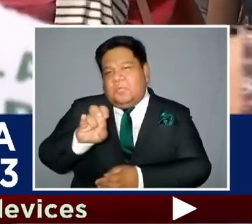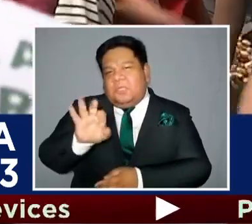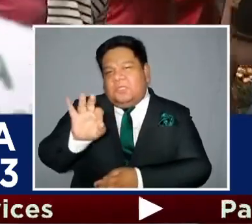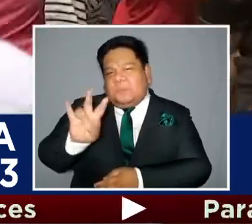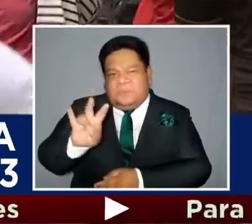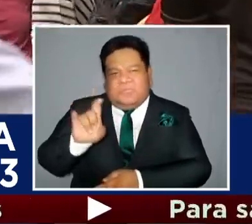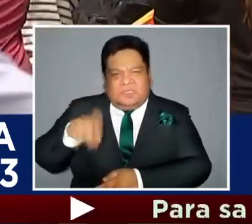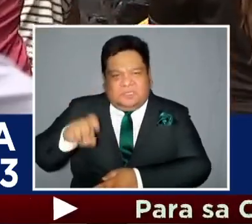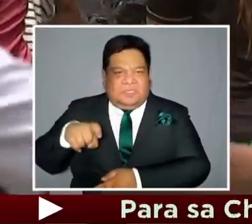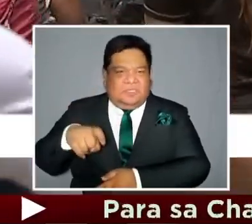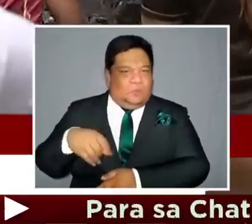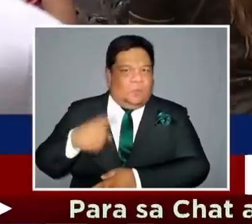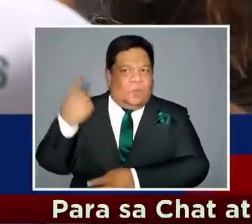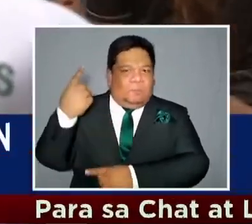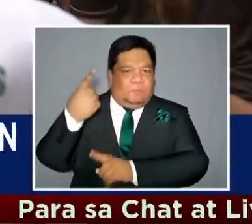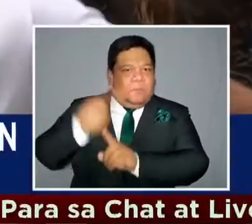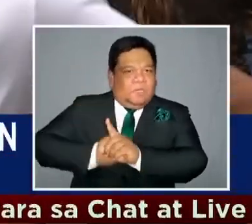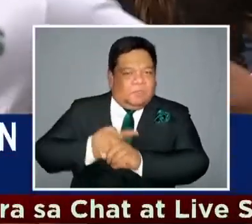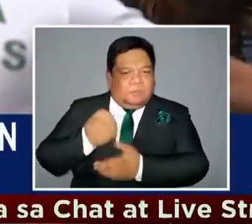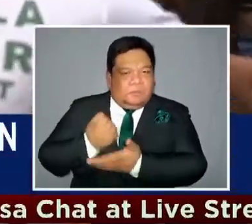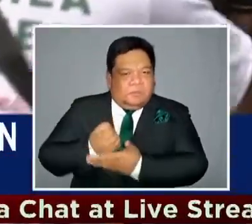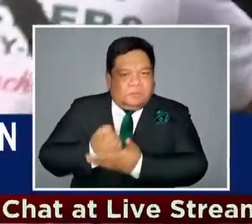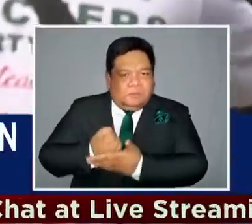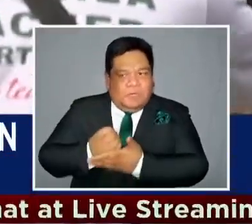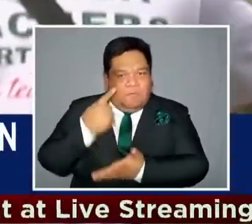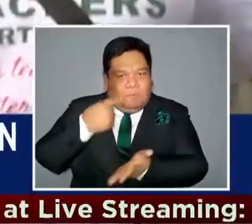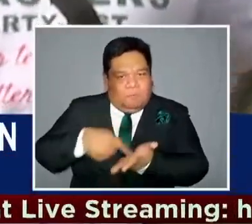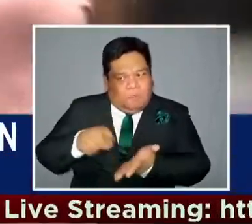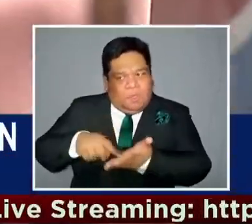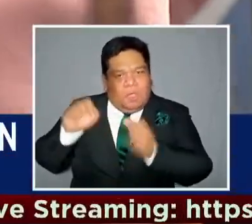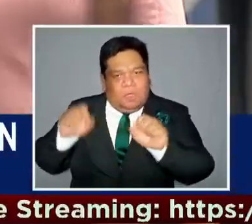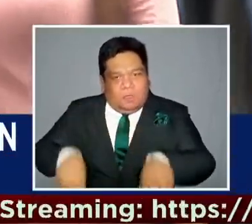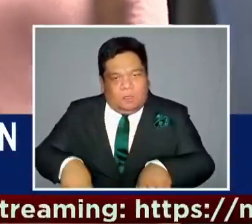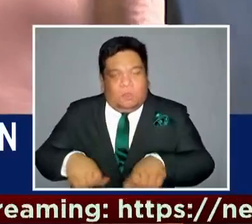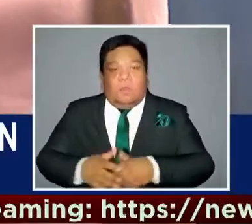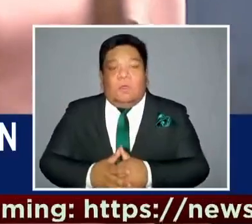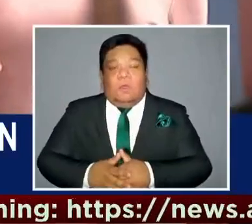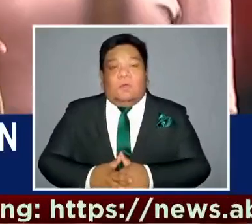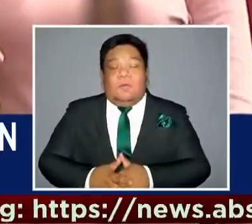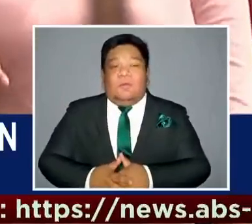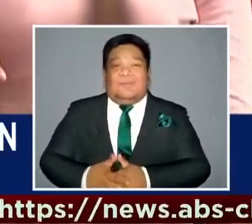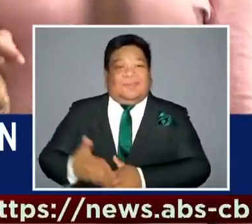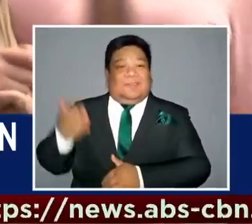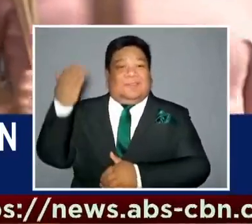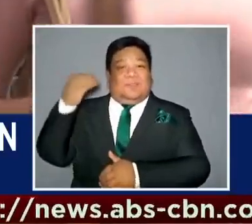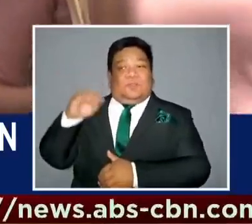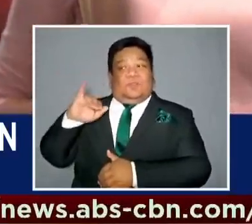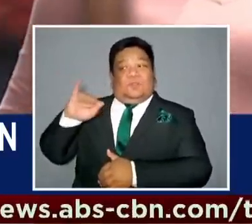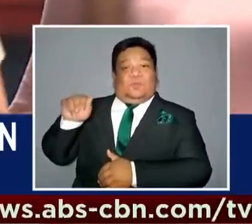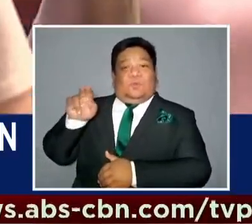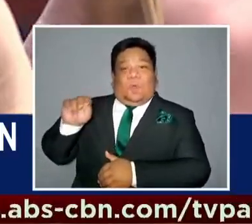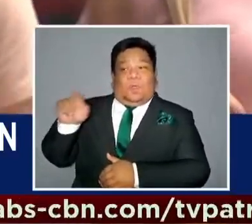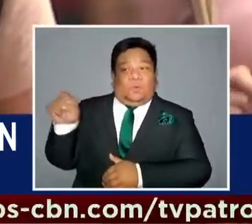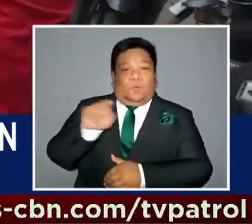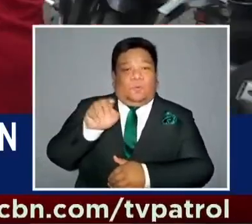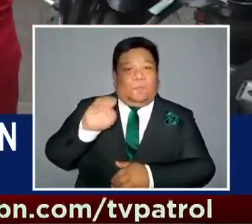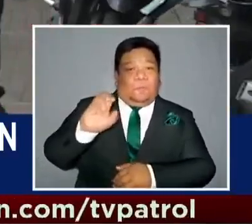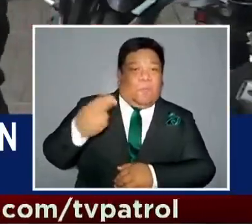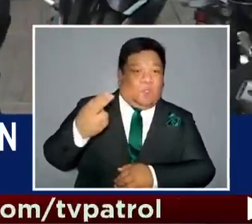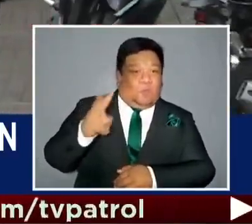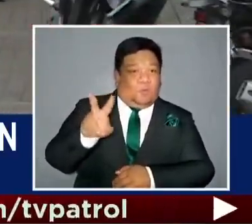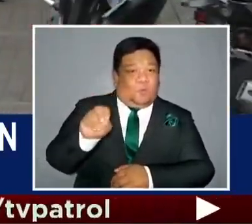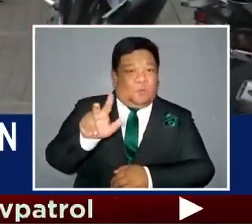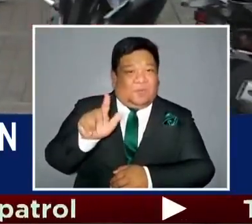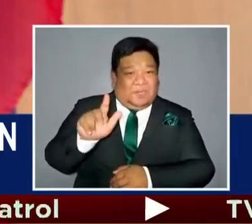Philippine Statistics Authority, ang pagtaas ng kita ng mga Pinoy noong unang semester ng 2023 ang siyang nagpababa ng bilang